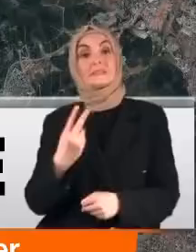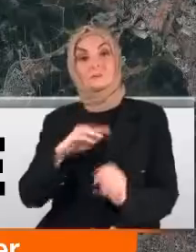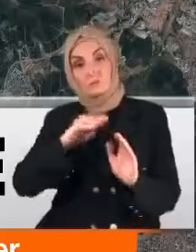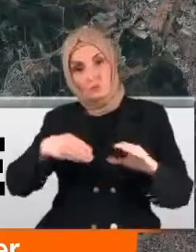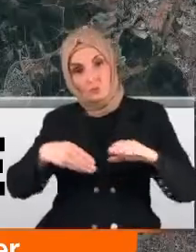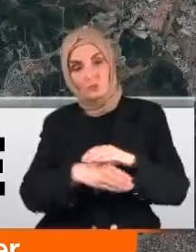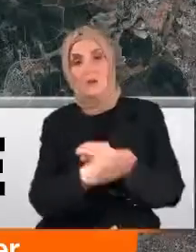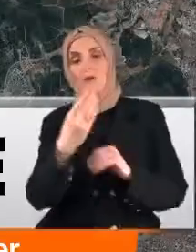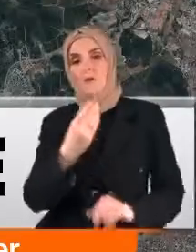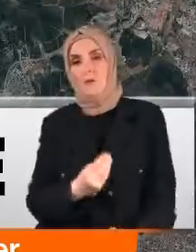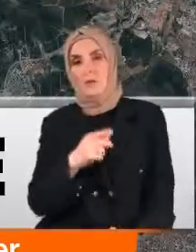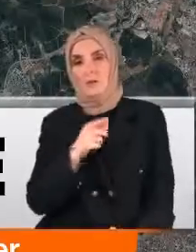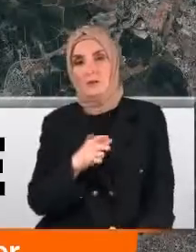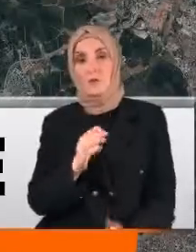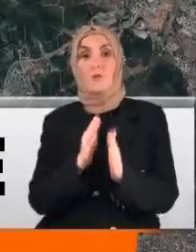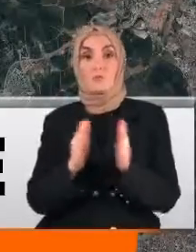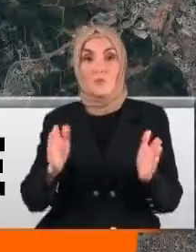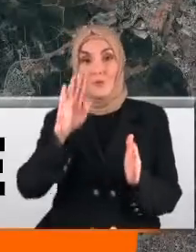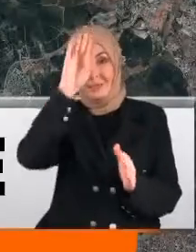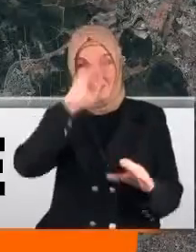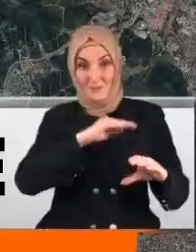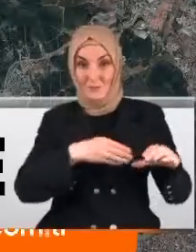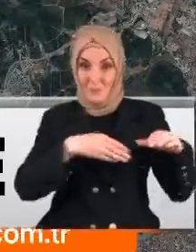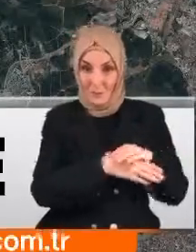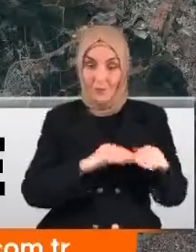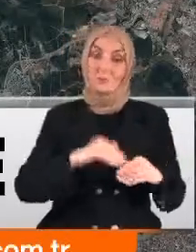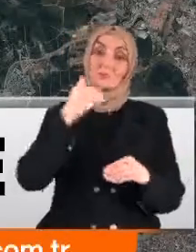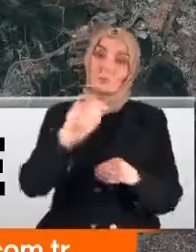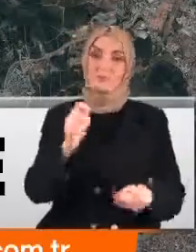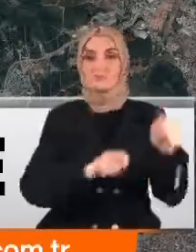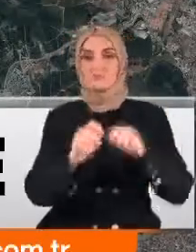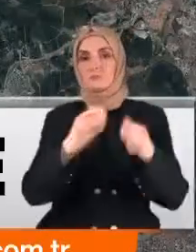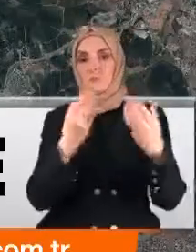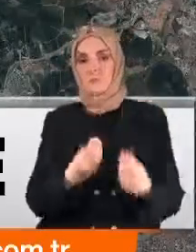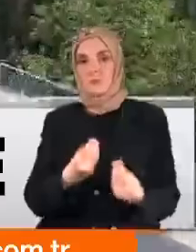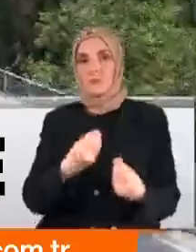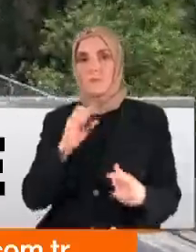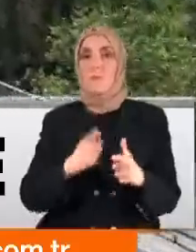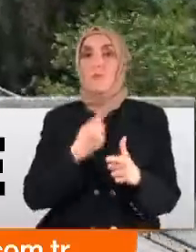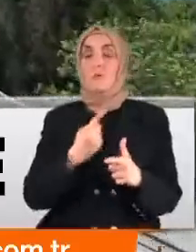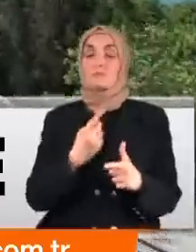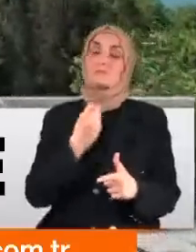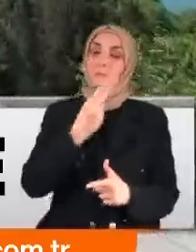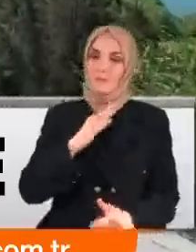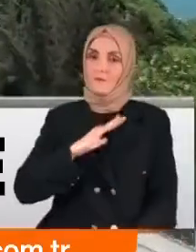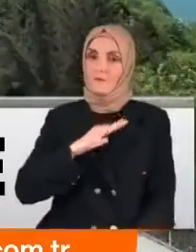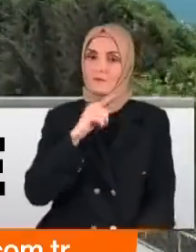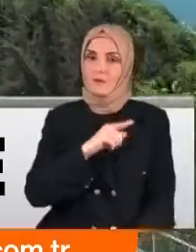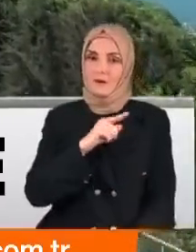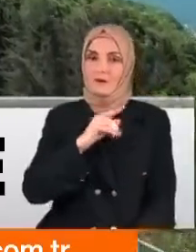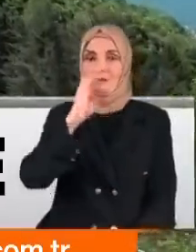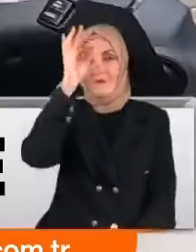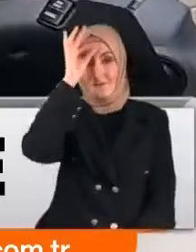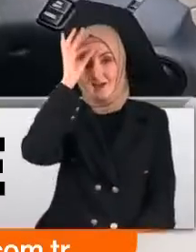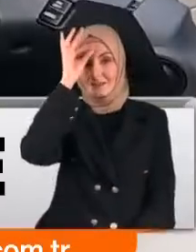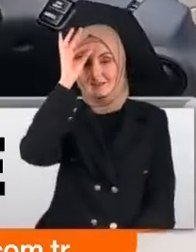İstanbul Tüneli'nden sonra hayata geçirilecek. Bizim ayrı bir projemiz daha var. O da ikinci köprünün, yani Fatih Sultan Mehmet